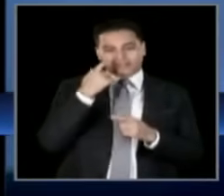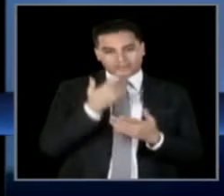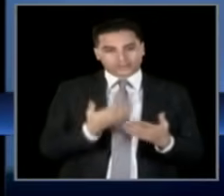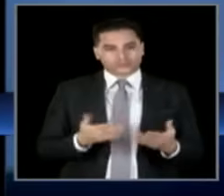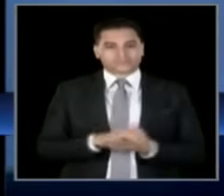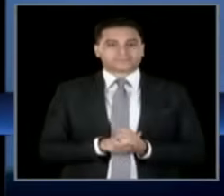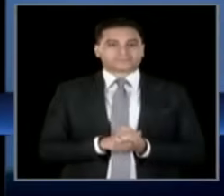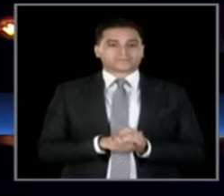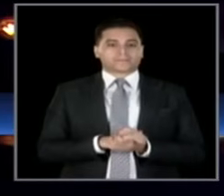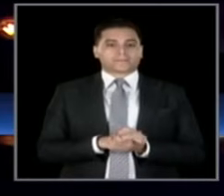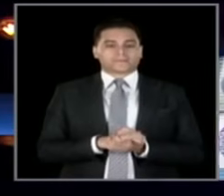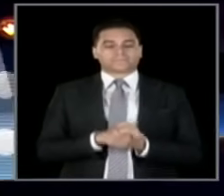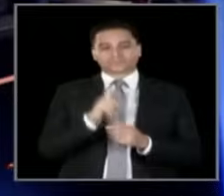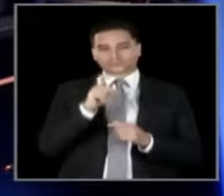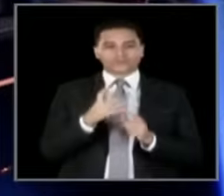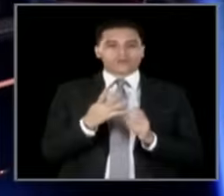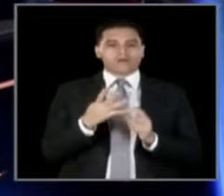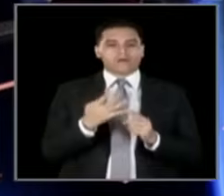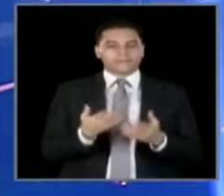الذهبي. السؤال الرابع،